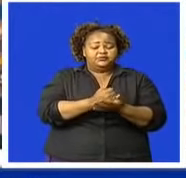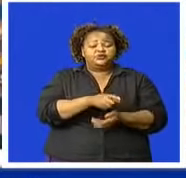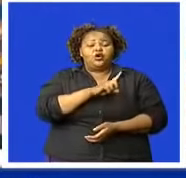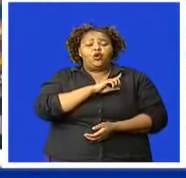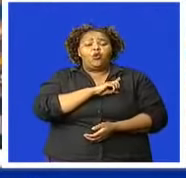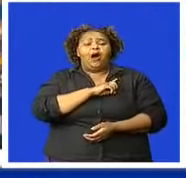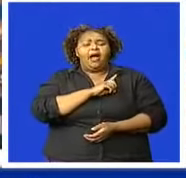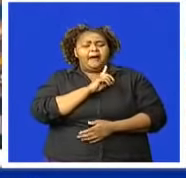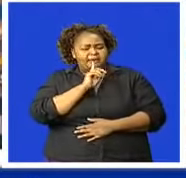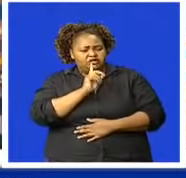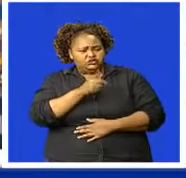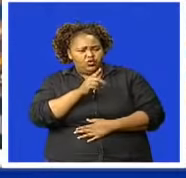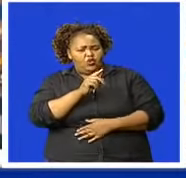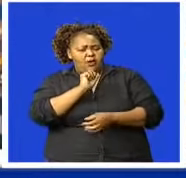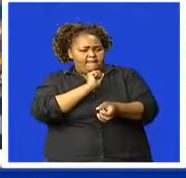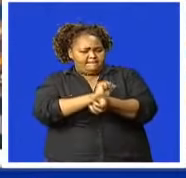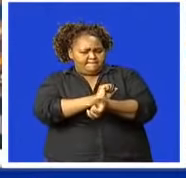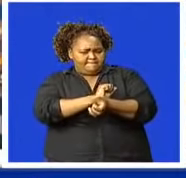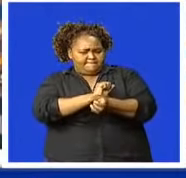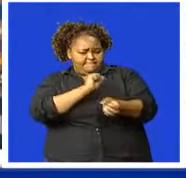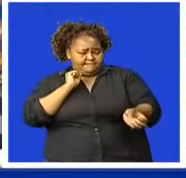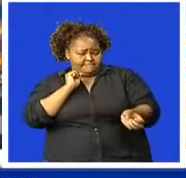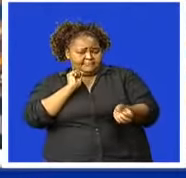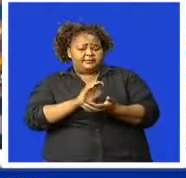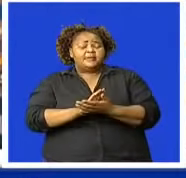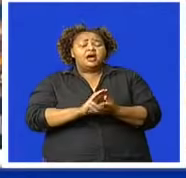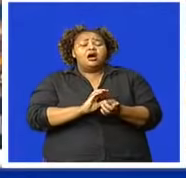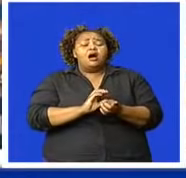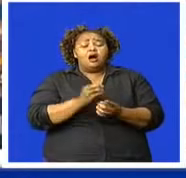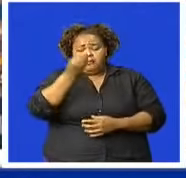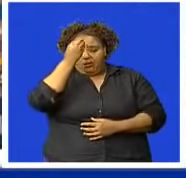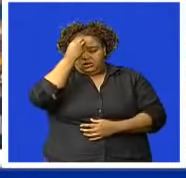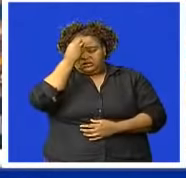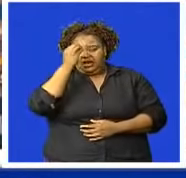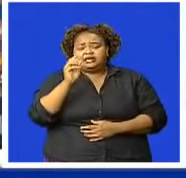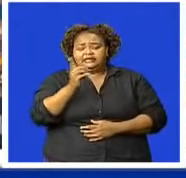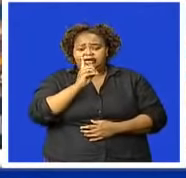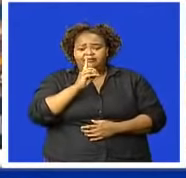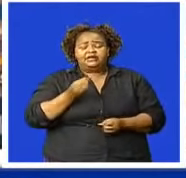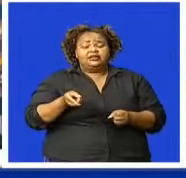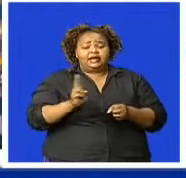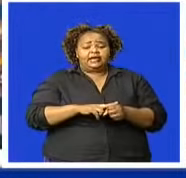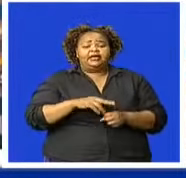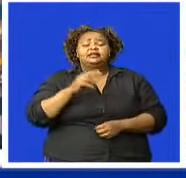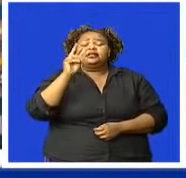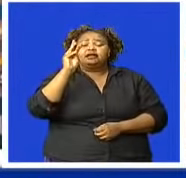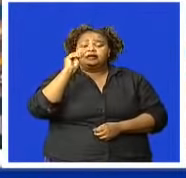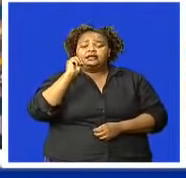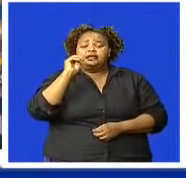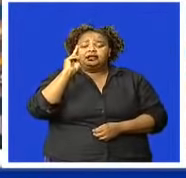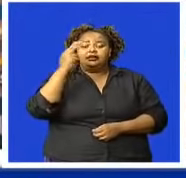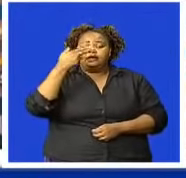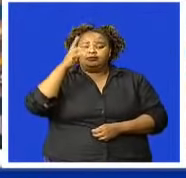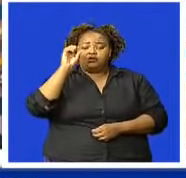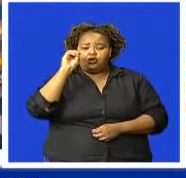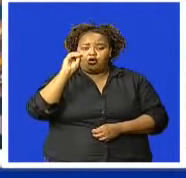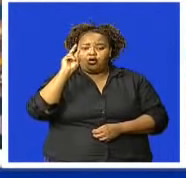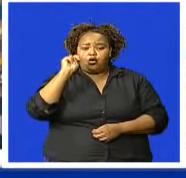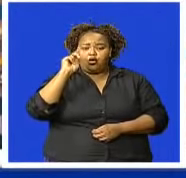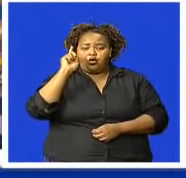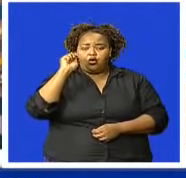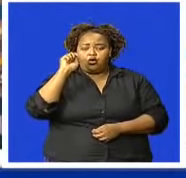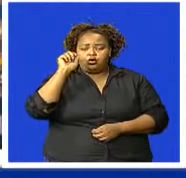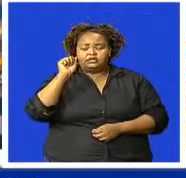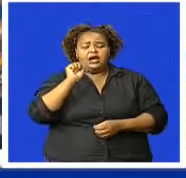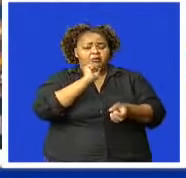labadokela ngaphandle. Lamaphoyisa ke lawa bombo ngendlamini kanye nangosingiphile Mkhonta lababoshelwe tinsolo